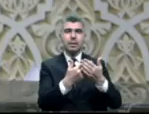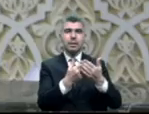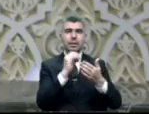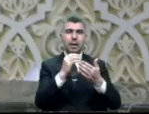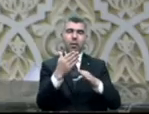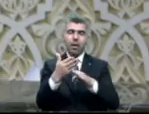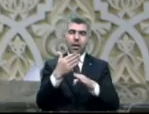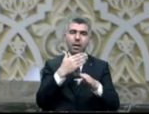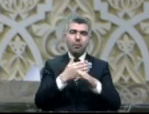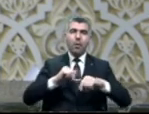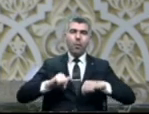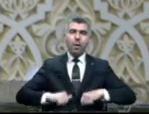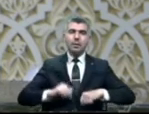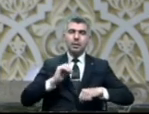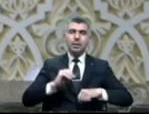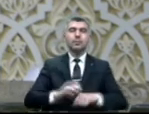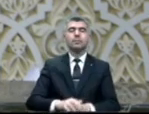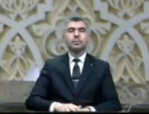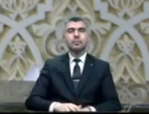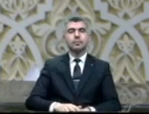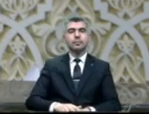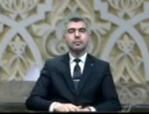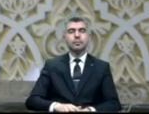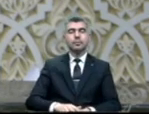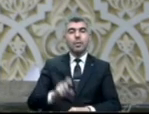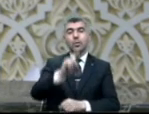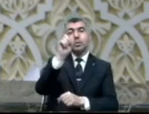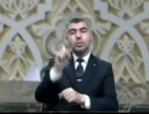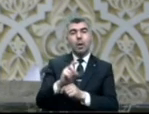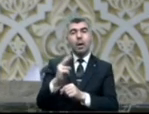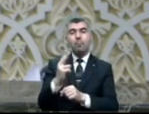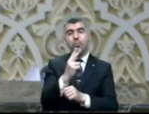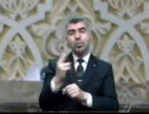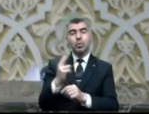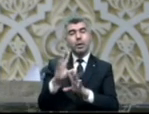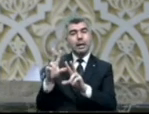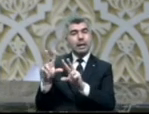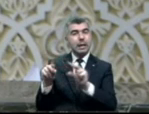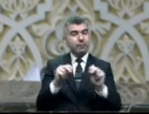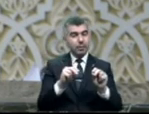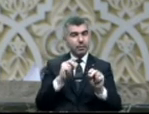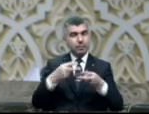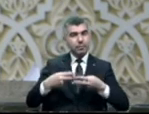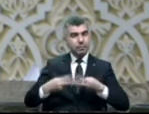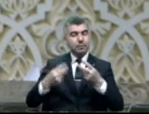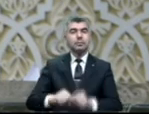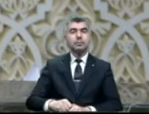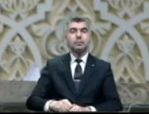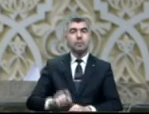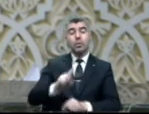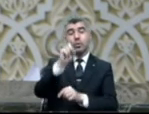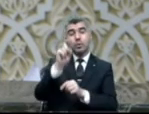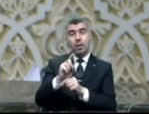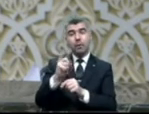كما أشار إلى ذلك السيد الأمين. السؤالان تجمعهما وحدث الموضوع، لذا سنعرضهما دفعة واحدة، والبداية